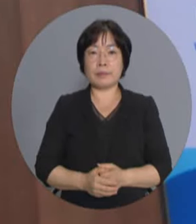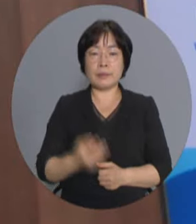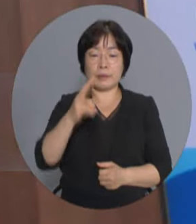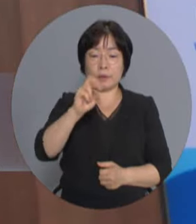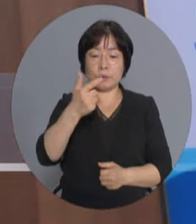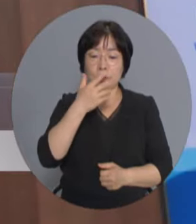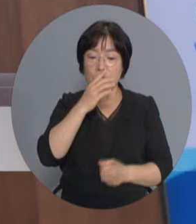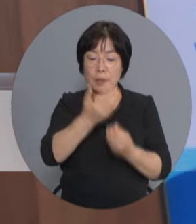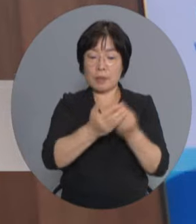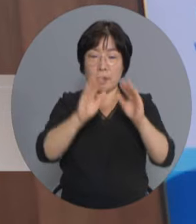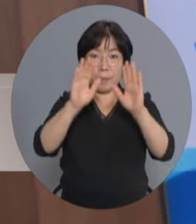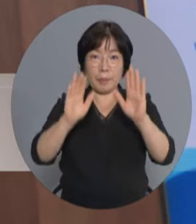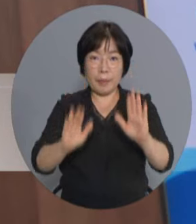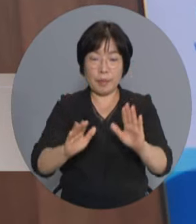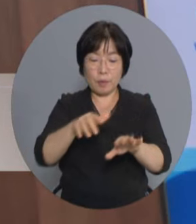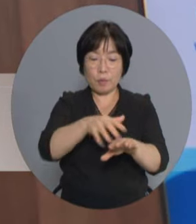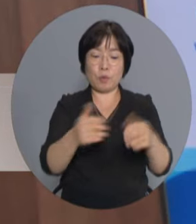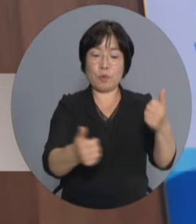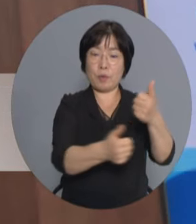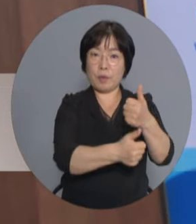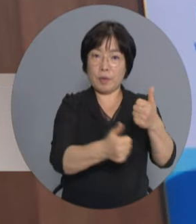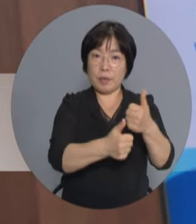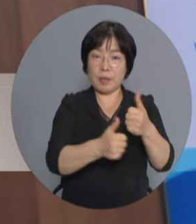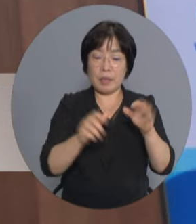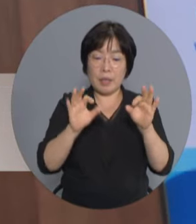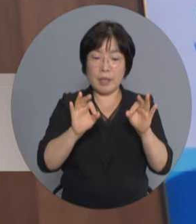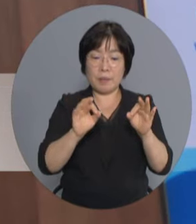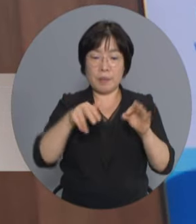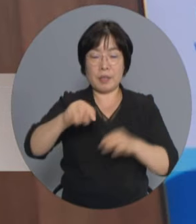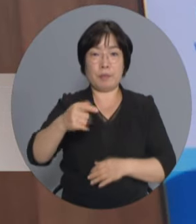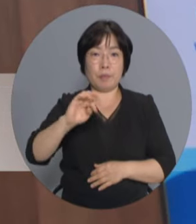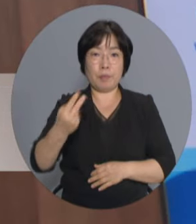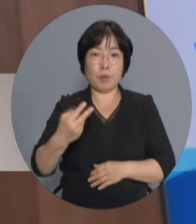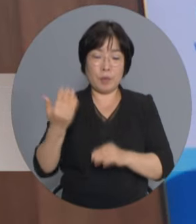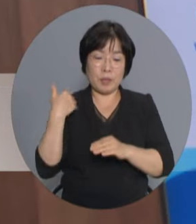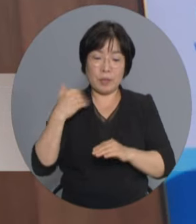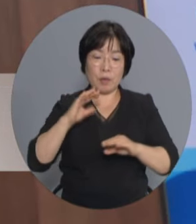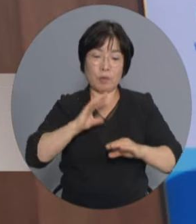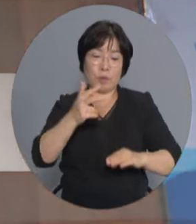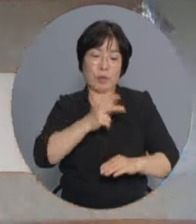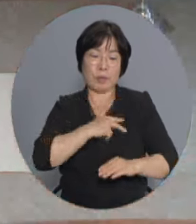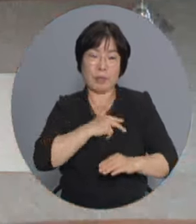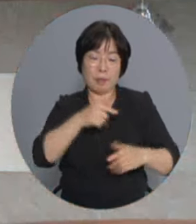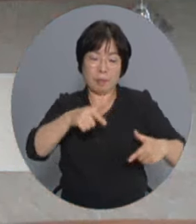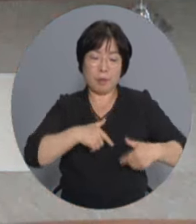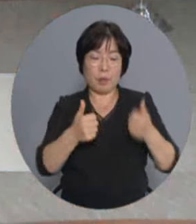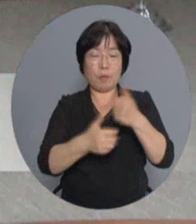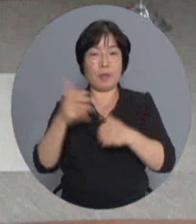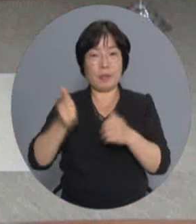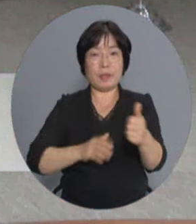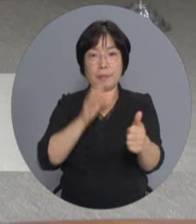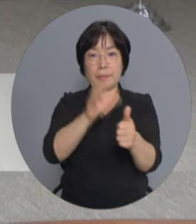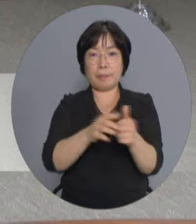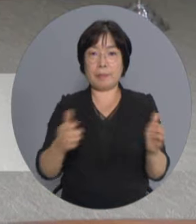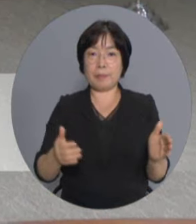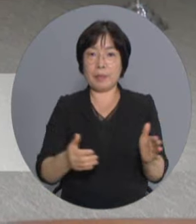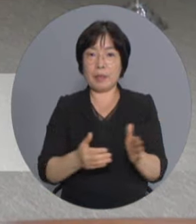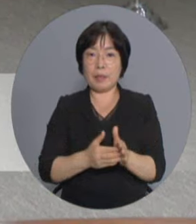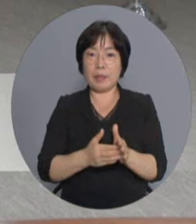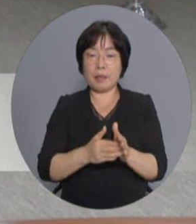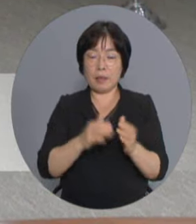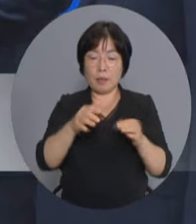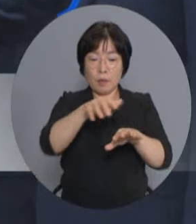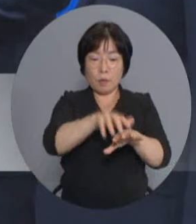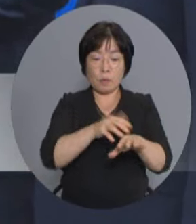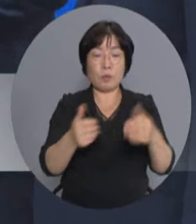2016 여수세계 섬박람회 조직위원회가 김진표 전 국회의장을 명예위원장으로 위촉했습니다.